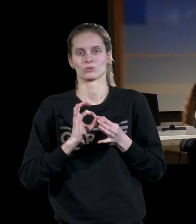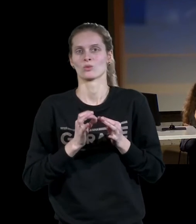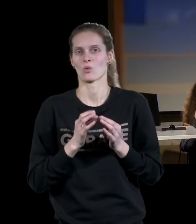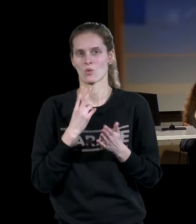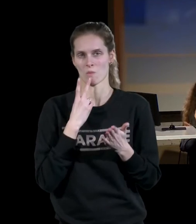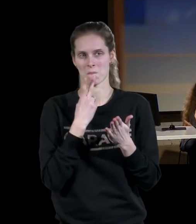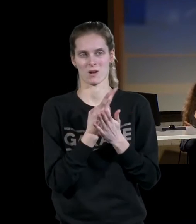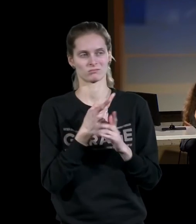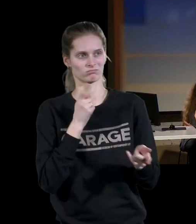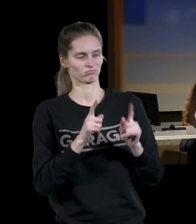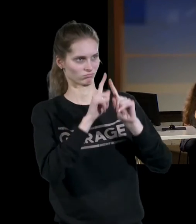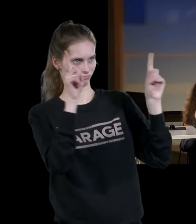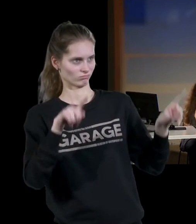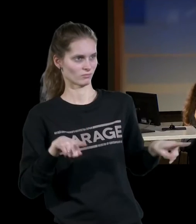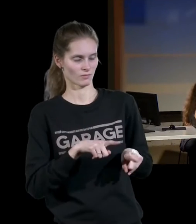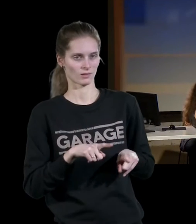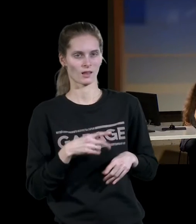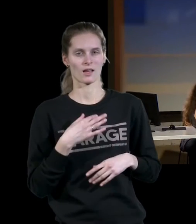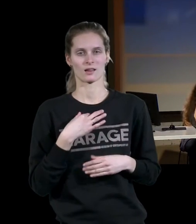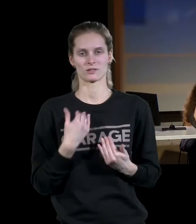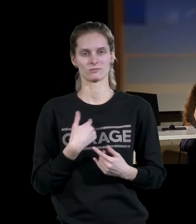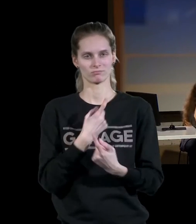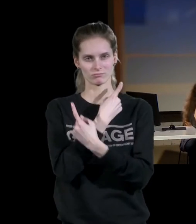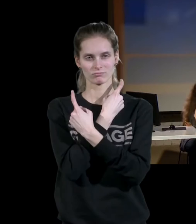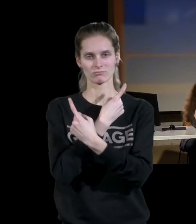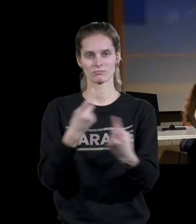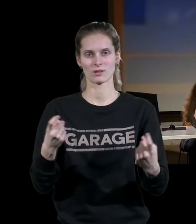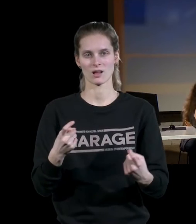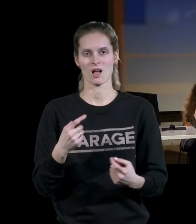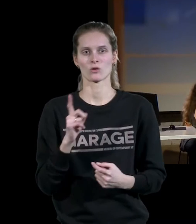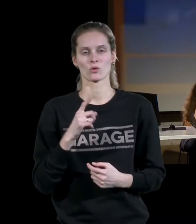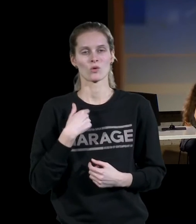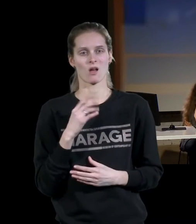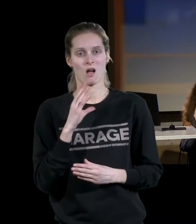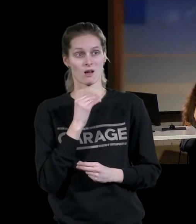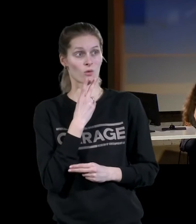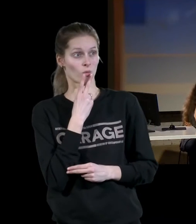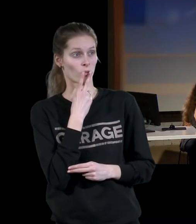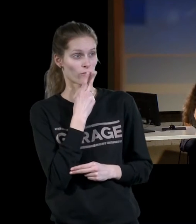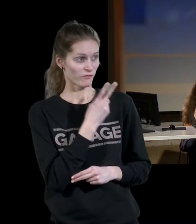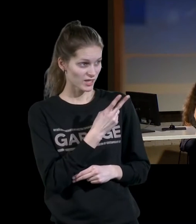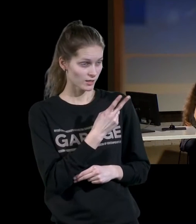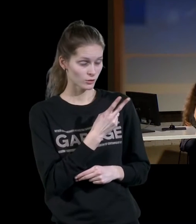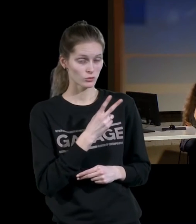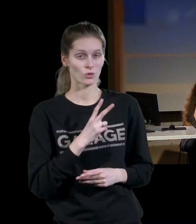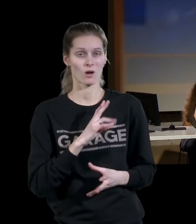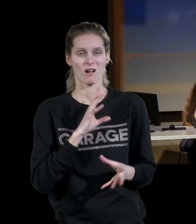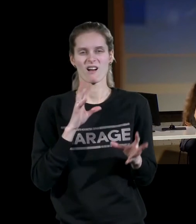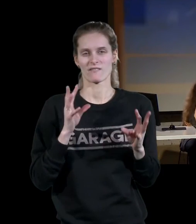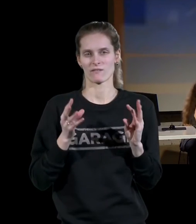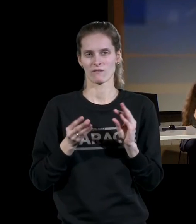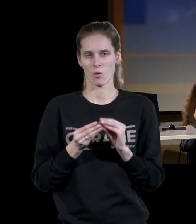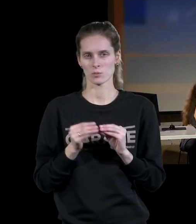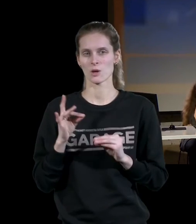я заранее предупреждаю, что то, что мы сможем увидеть в репродукциях Ротко, в общем, и Таррелла, тем